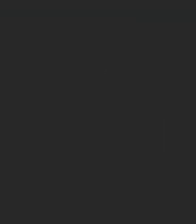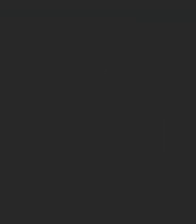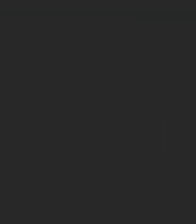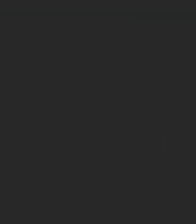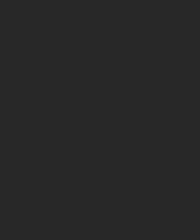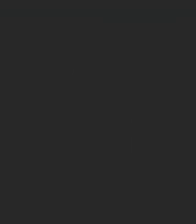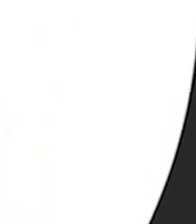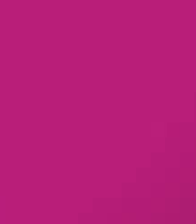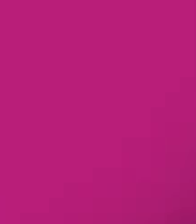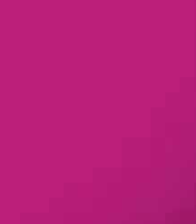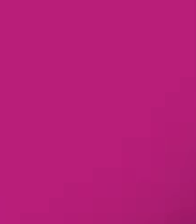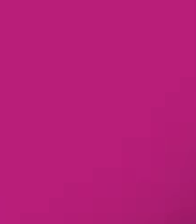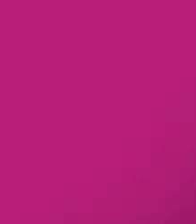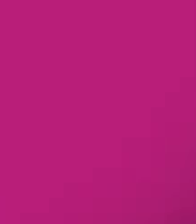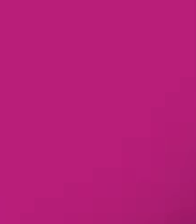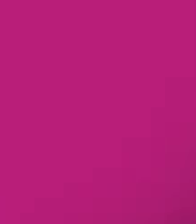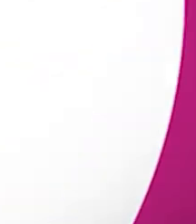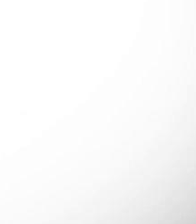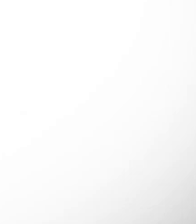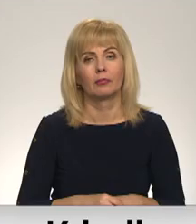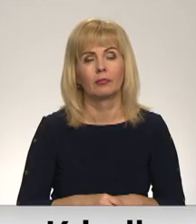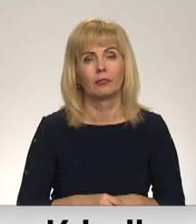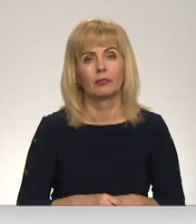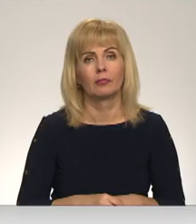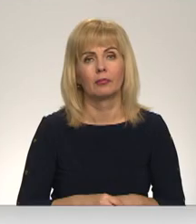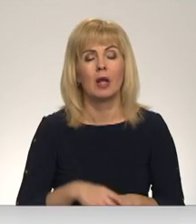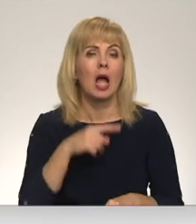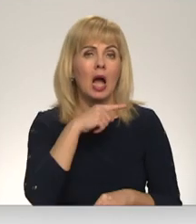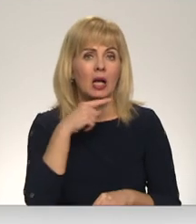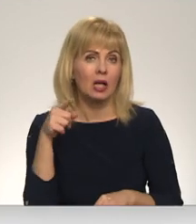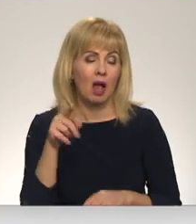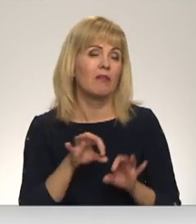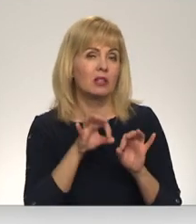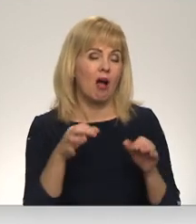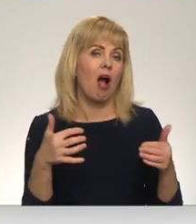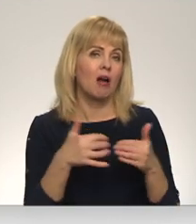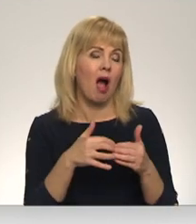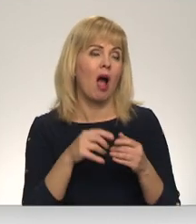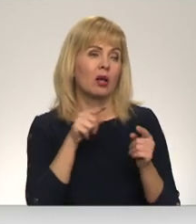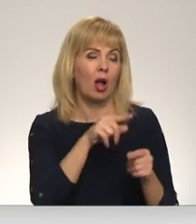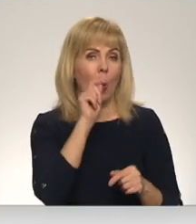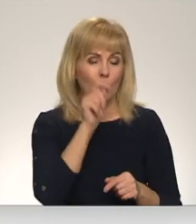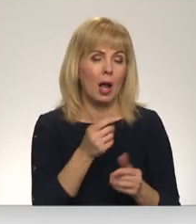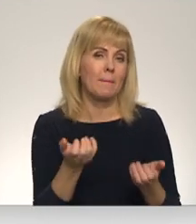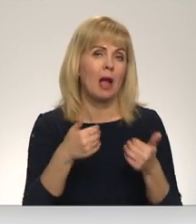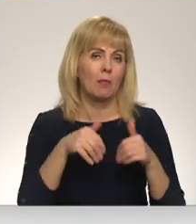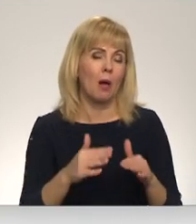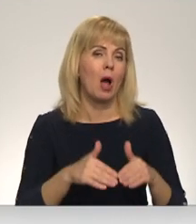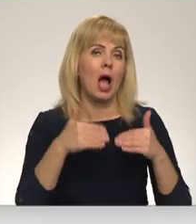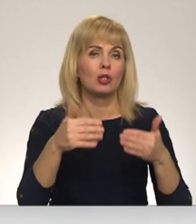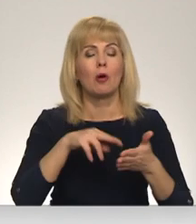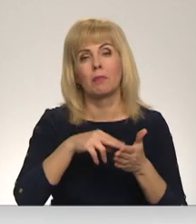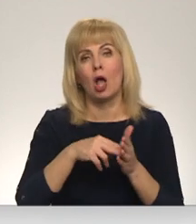Re, viss ēters ir te! Krievijas sāktā kara Ukrainā dēļ pieņemts lēmums atcelt